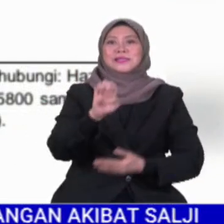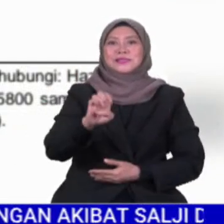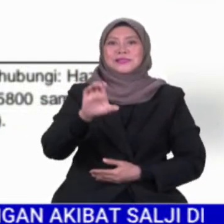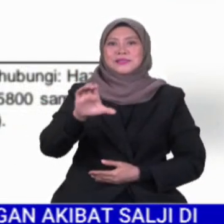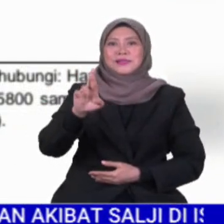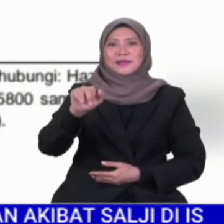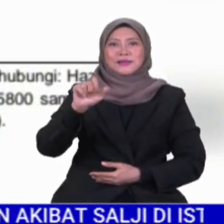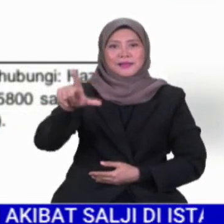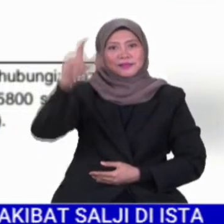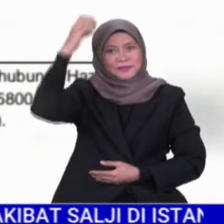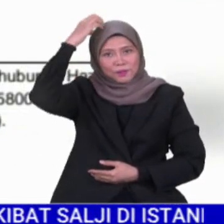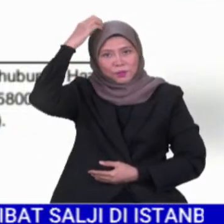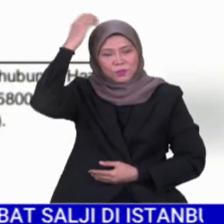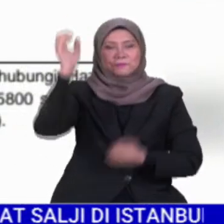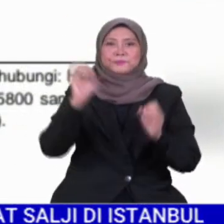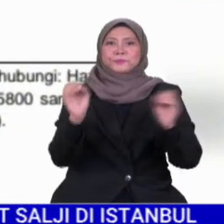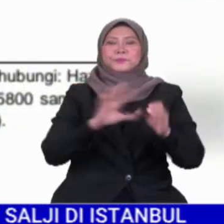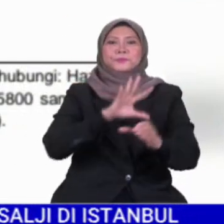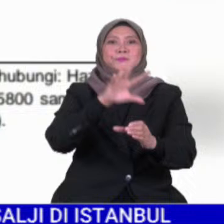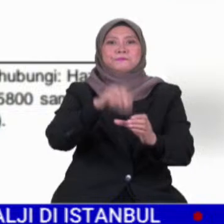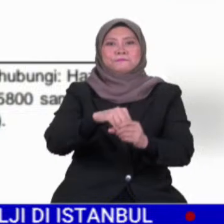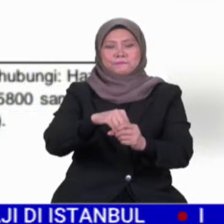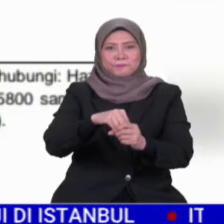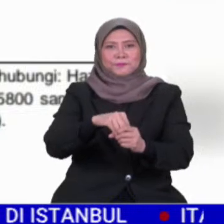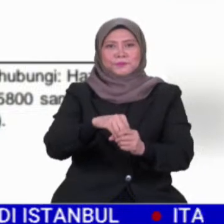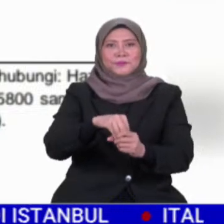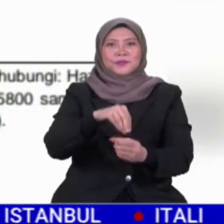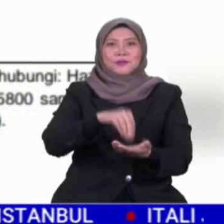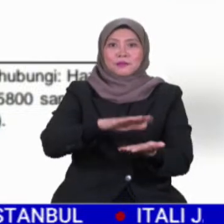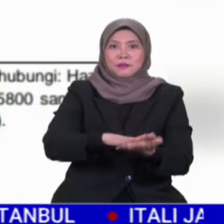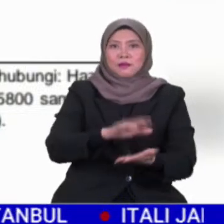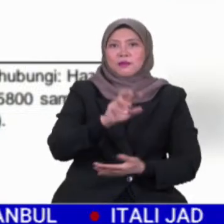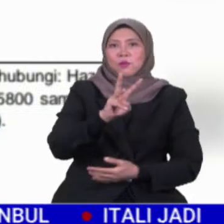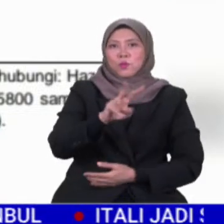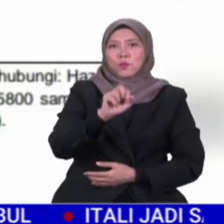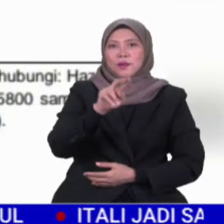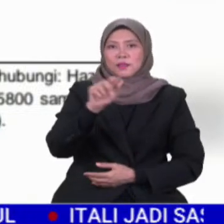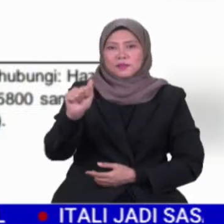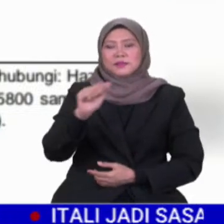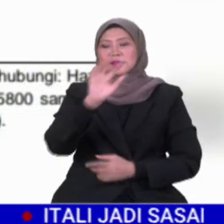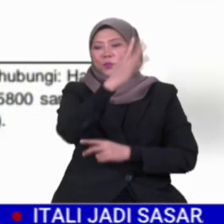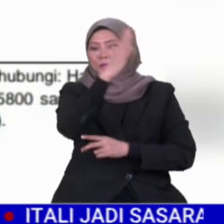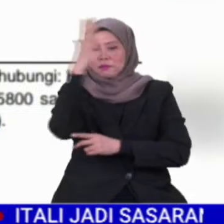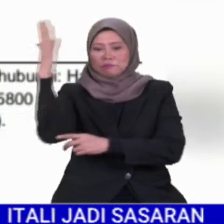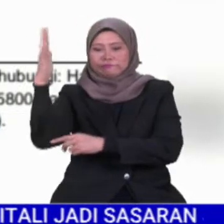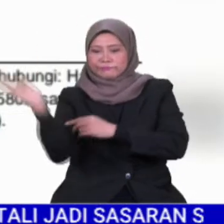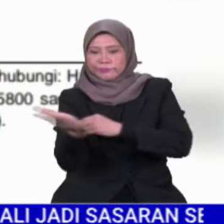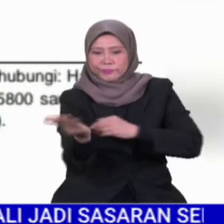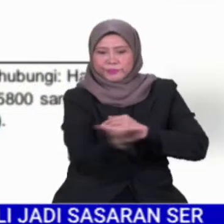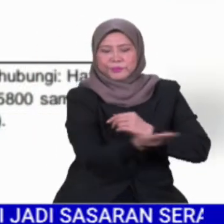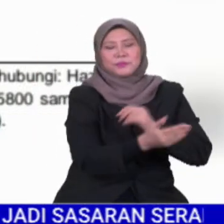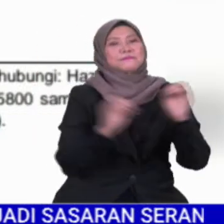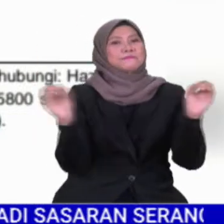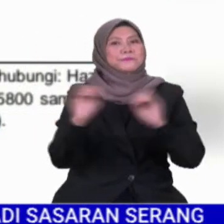di Selangor tidak melibatkan penyahwartaan hutan simpan termasuk kawasan-kawasan di taman negeri itu.